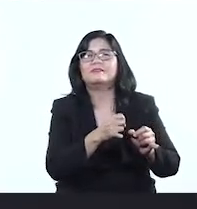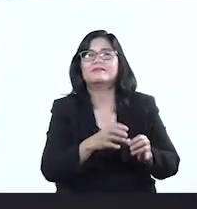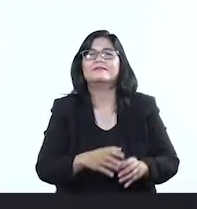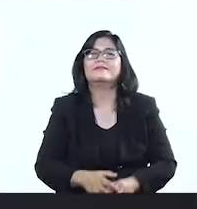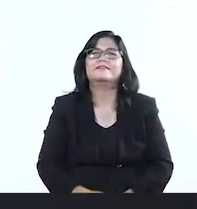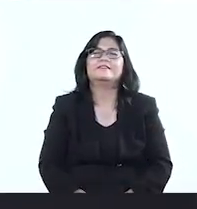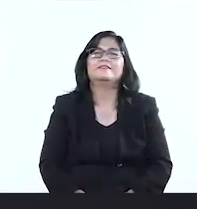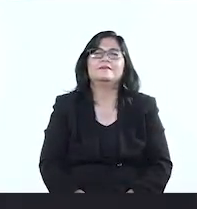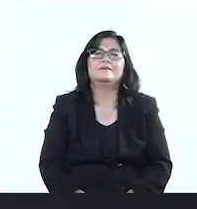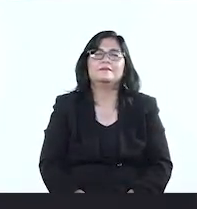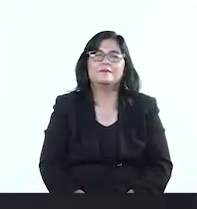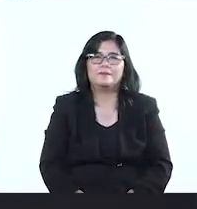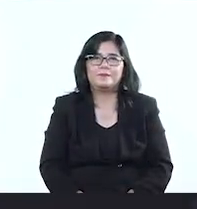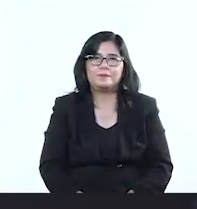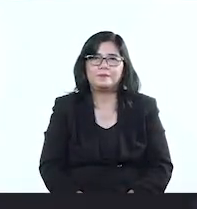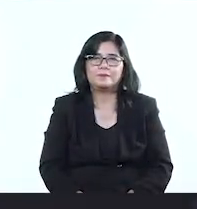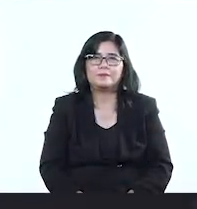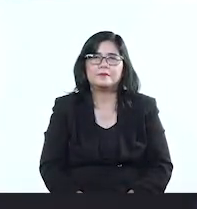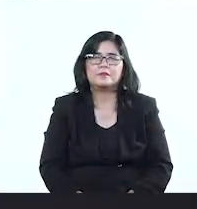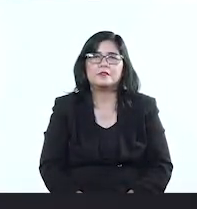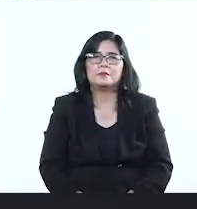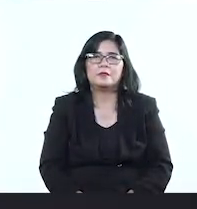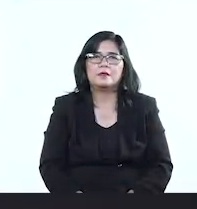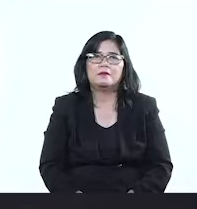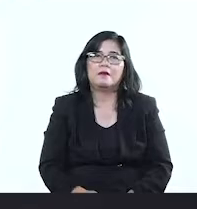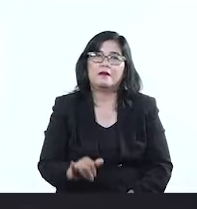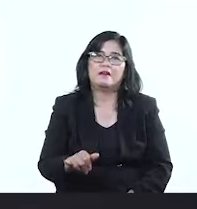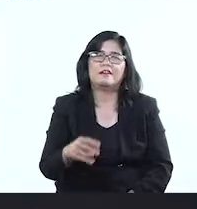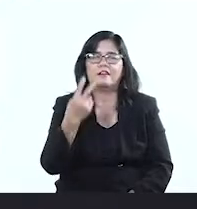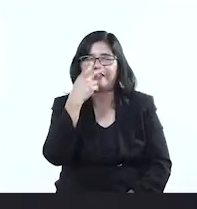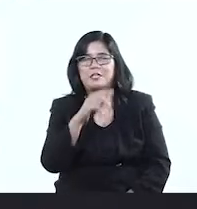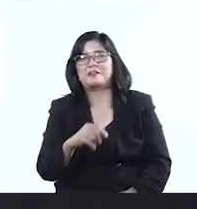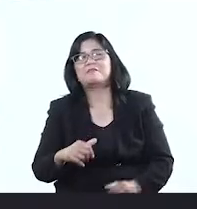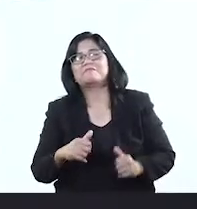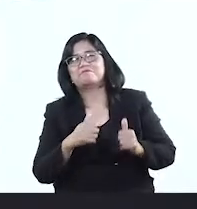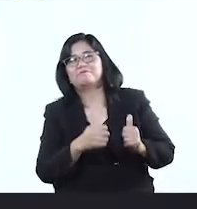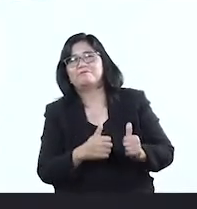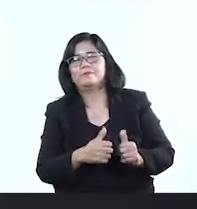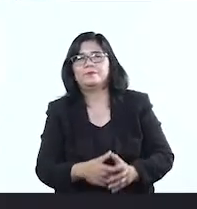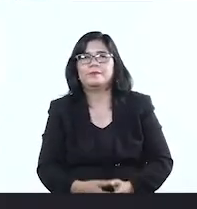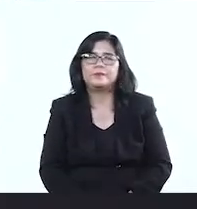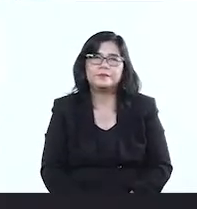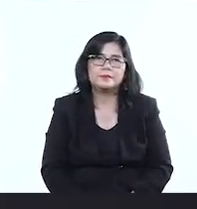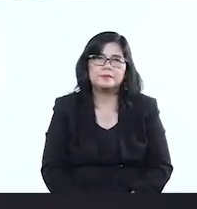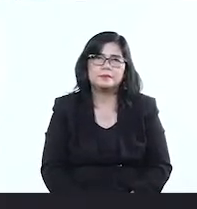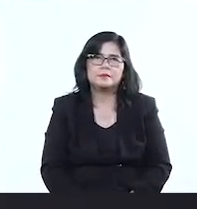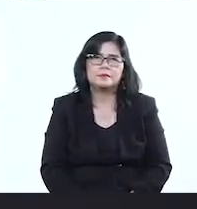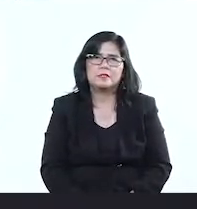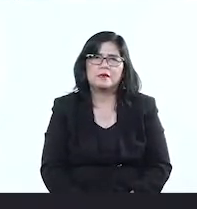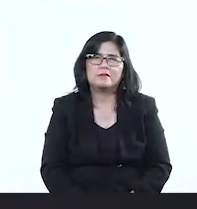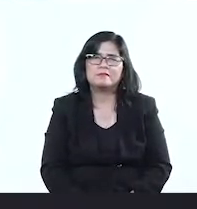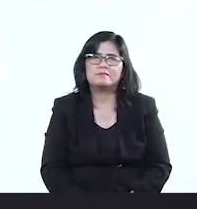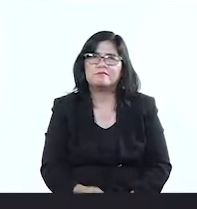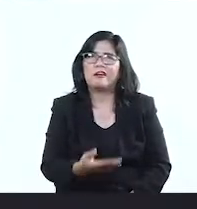York dikutip Serang gitu ya gan supaya ya kelihatannya keren lagi tuh hai lalu pakai ayat